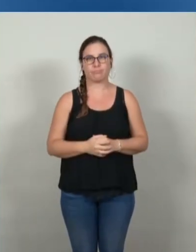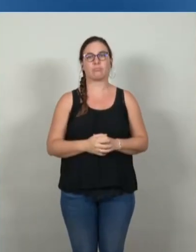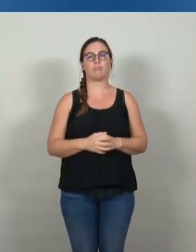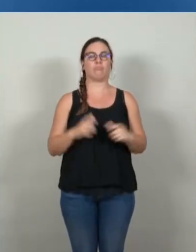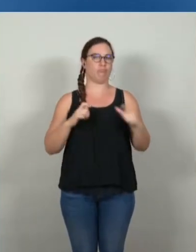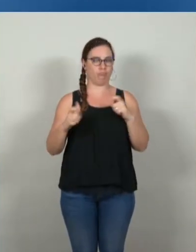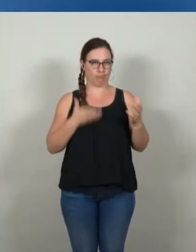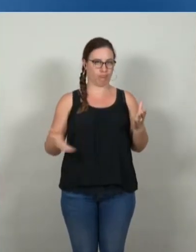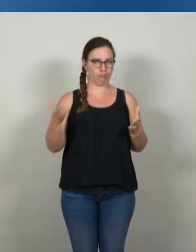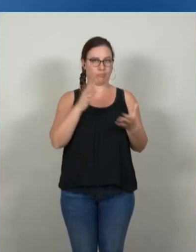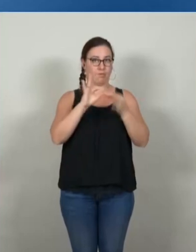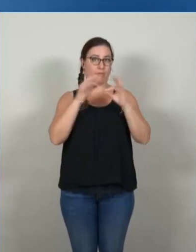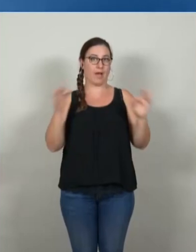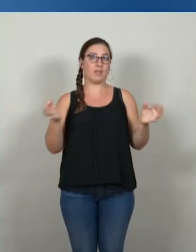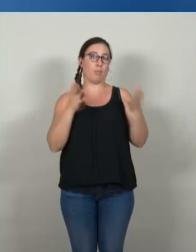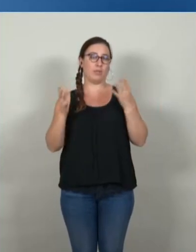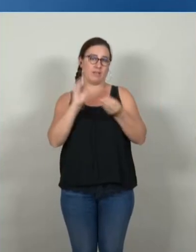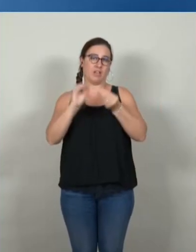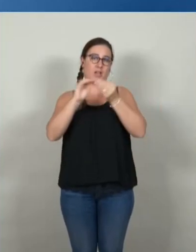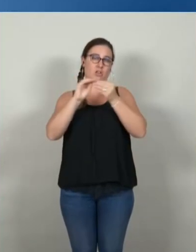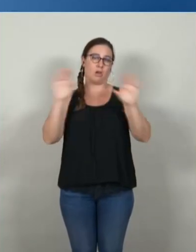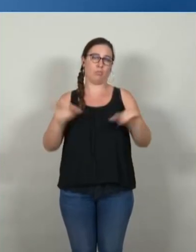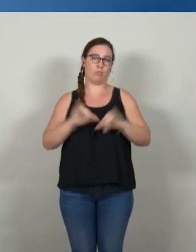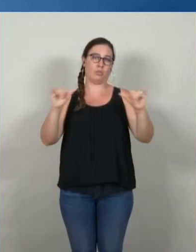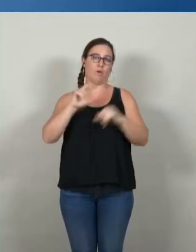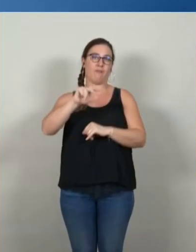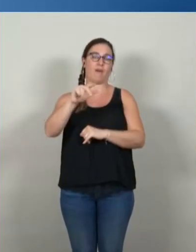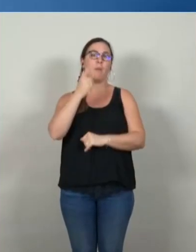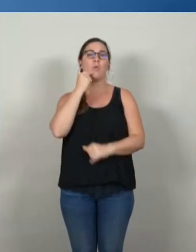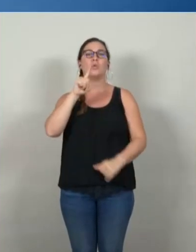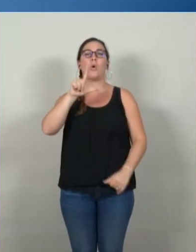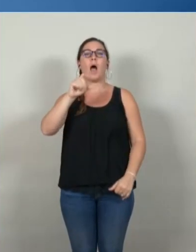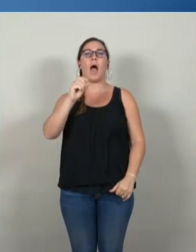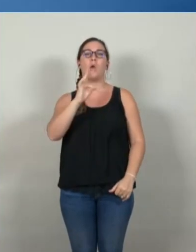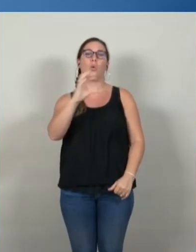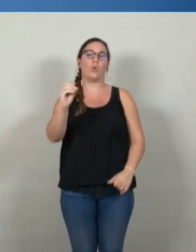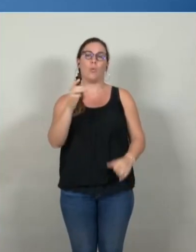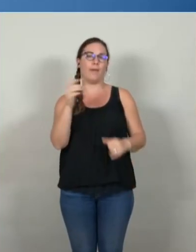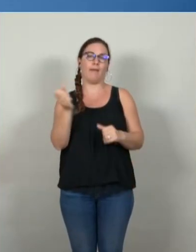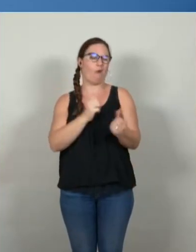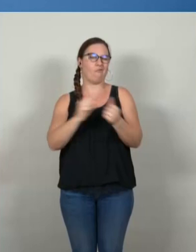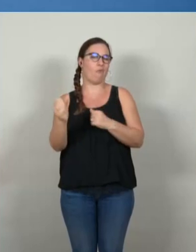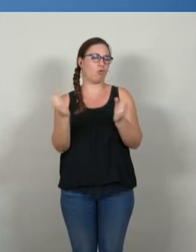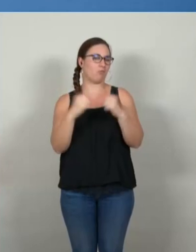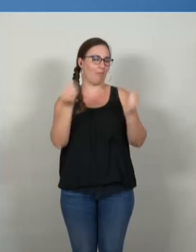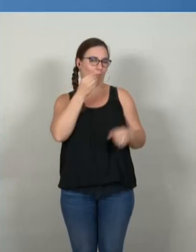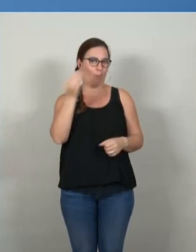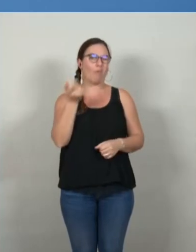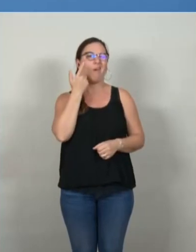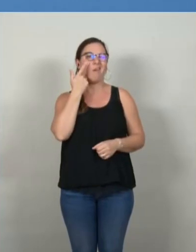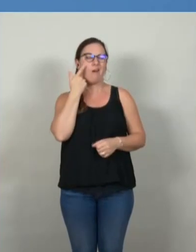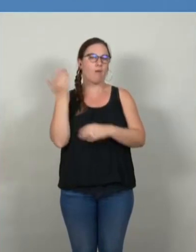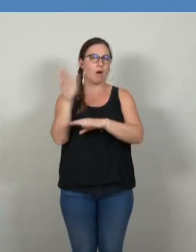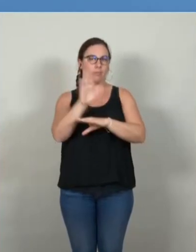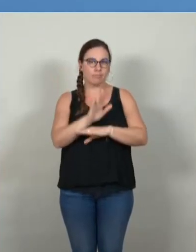vaudra certainement de récolter une autre aimable caricature de la part de Monsieur allotto mais après tout c'est dans l'ordre des choses découvrons le sujet et manque